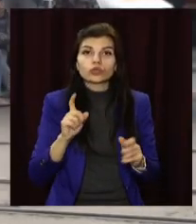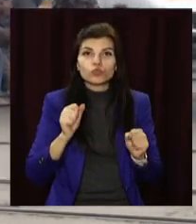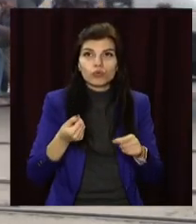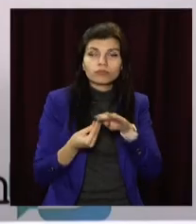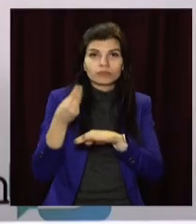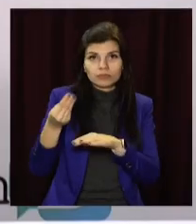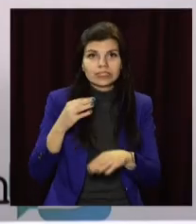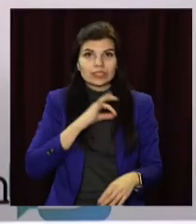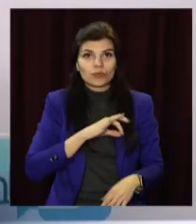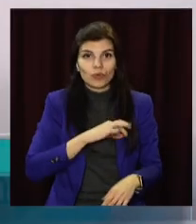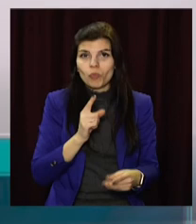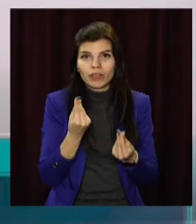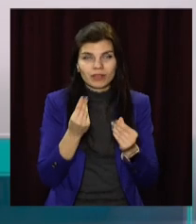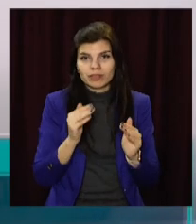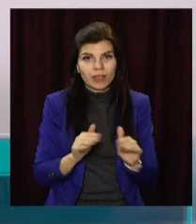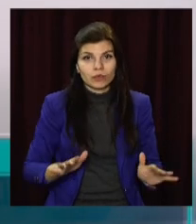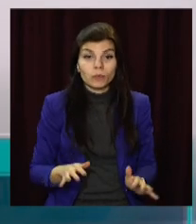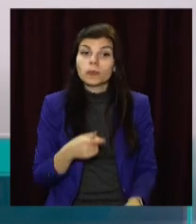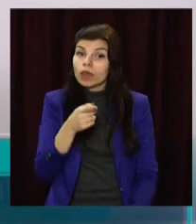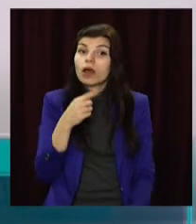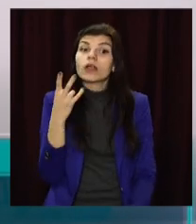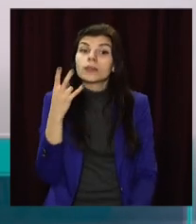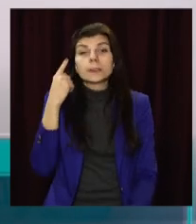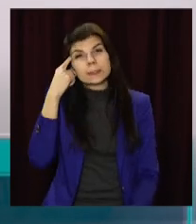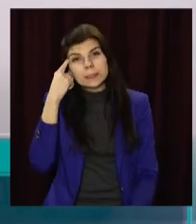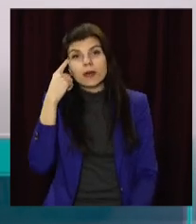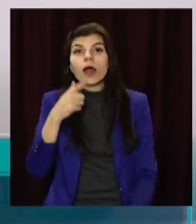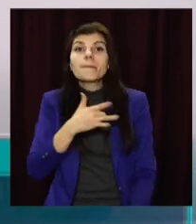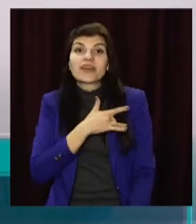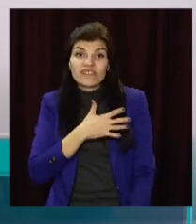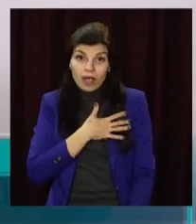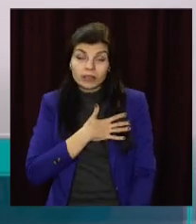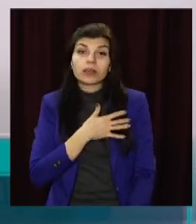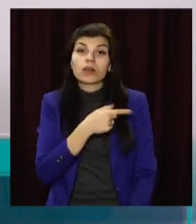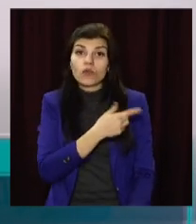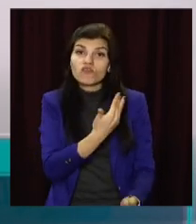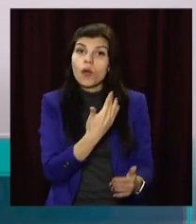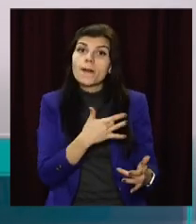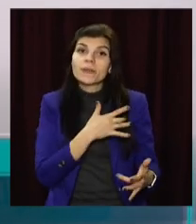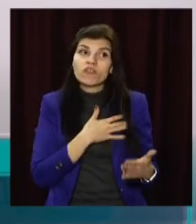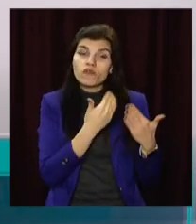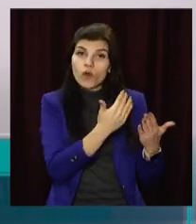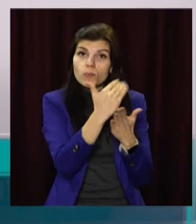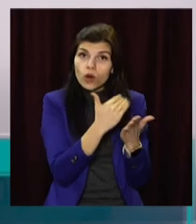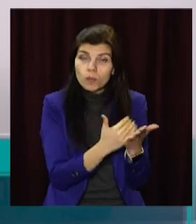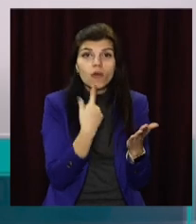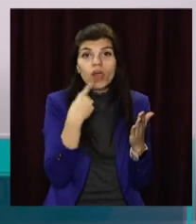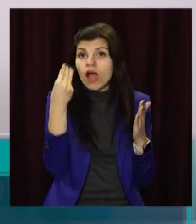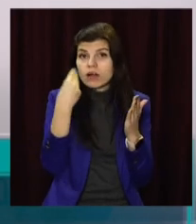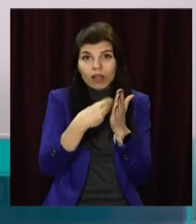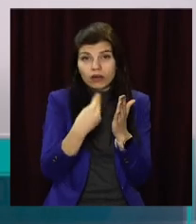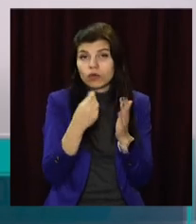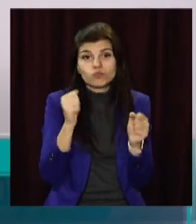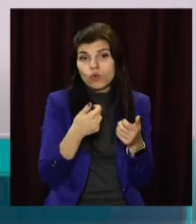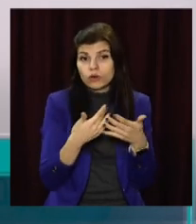проїзду. Треба розуміти, що це додаток, який належить Приватбанку, але картки можна використовувати будь-яких інших банків. Тобто цей додаток